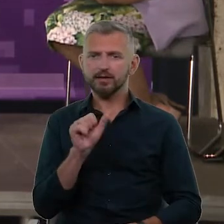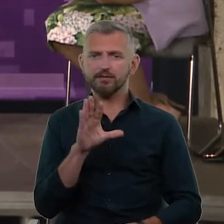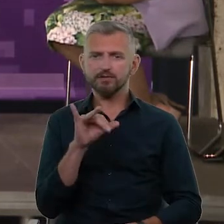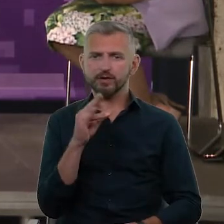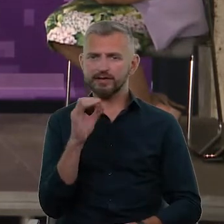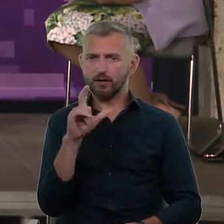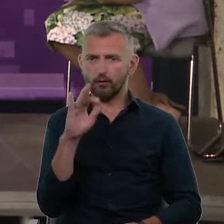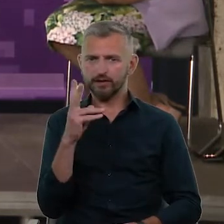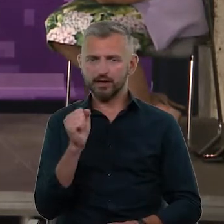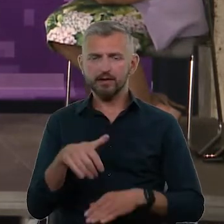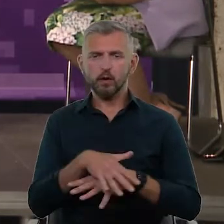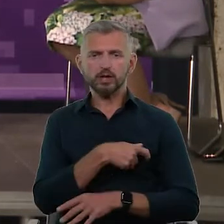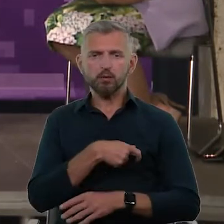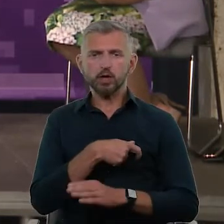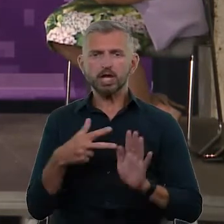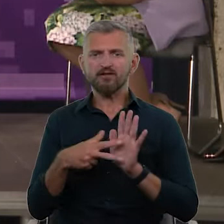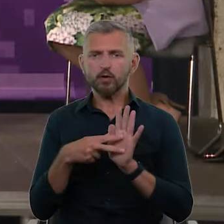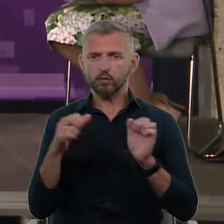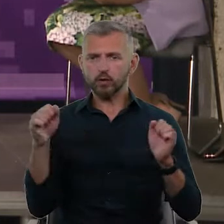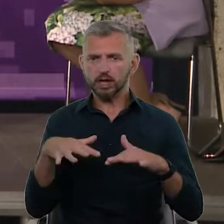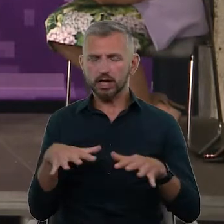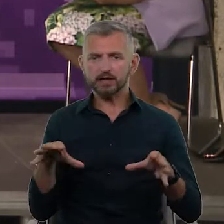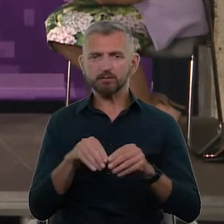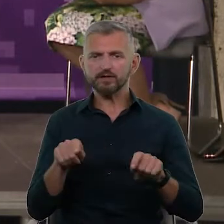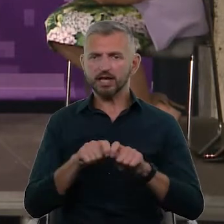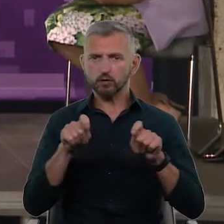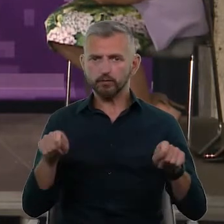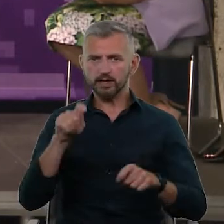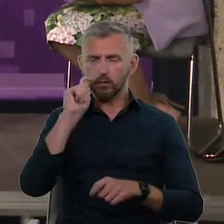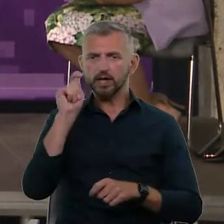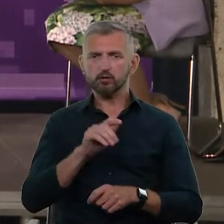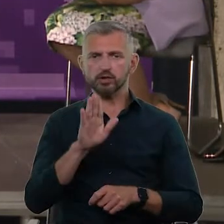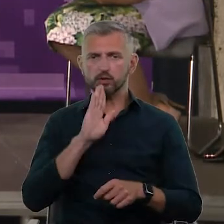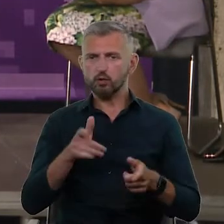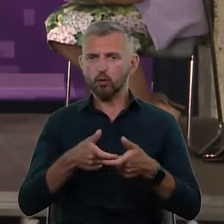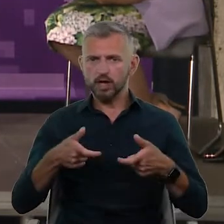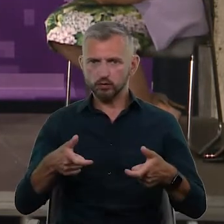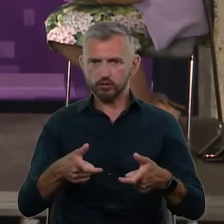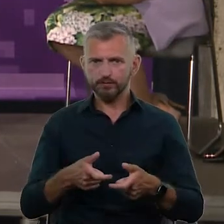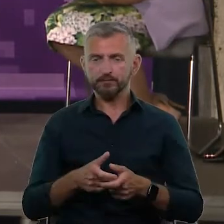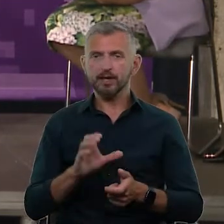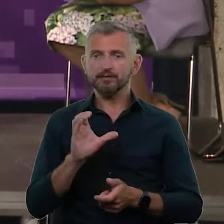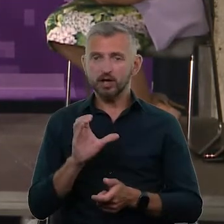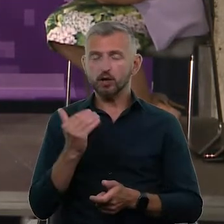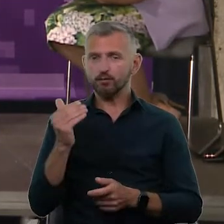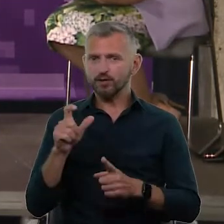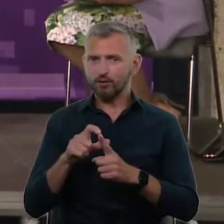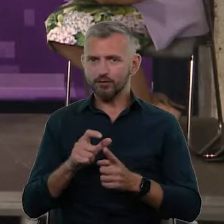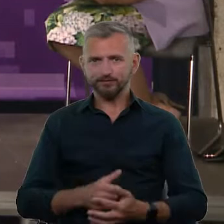народна депутатка 8-го скликання і співзасновниця Українського жіночого конгресу. Світлана, тобі